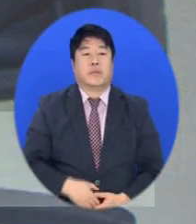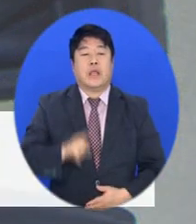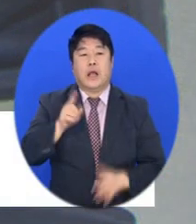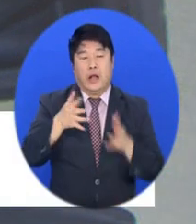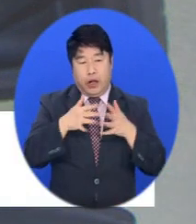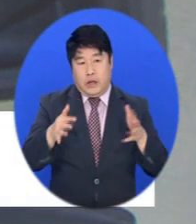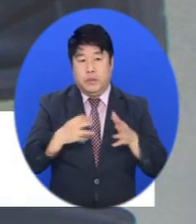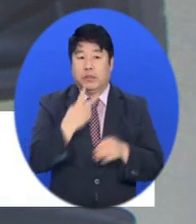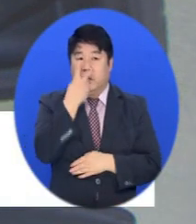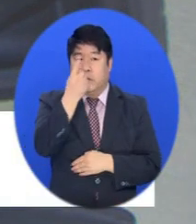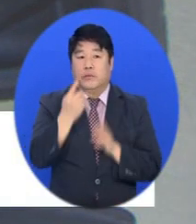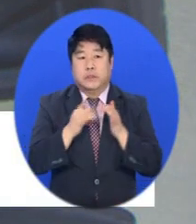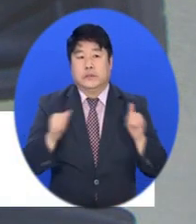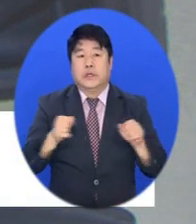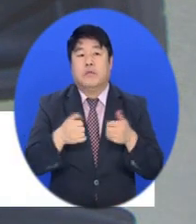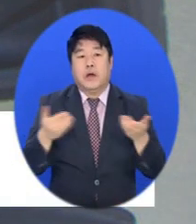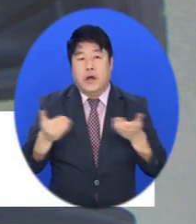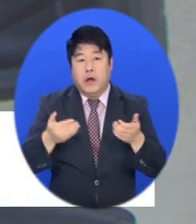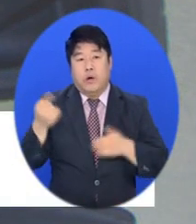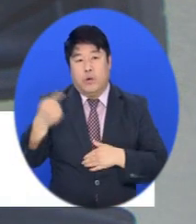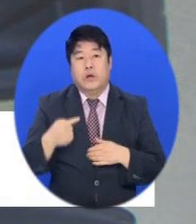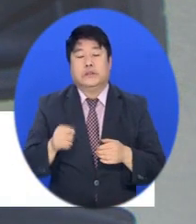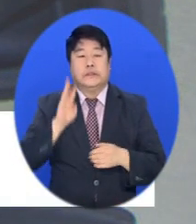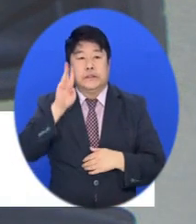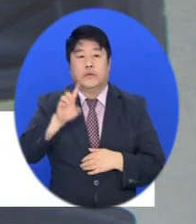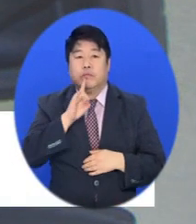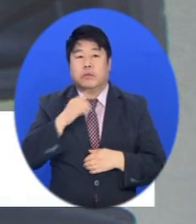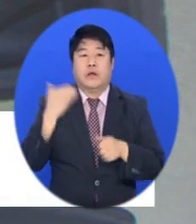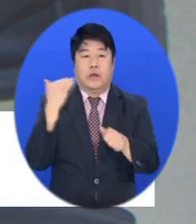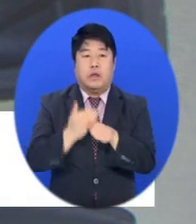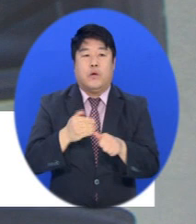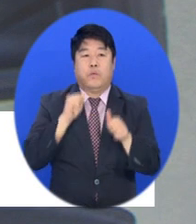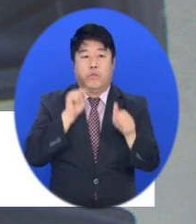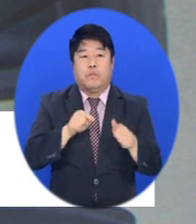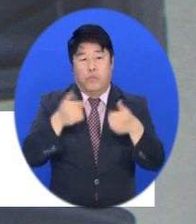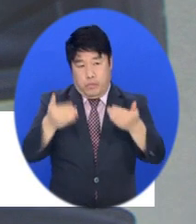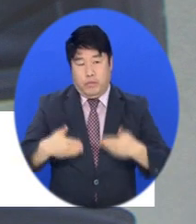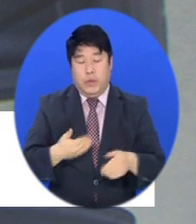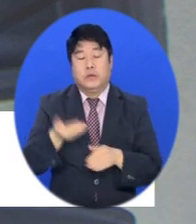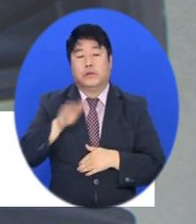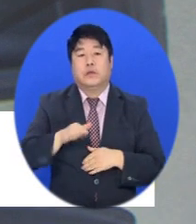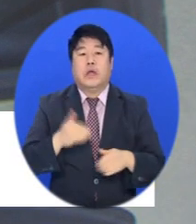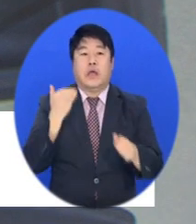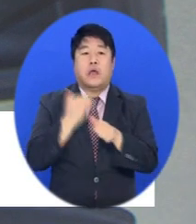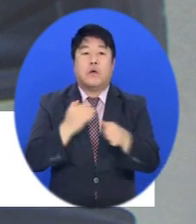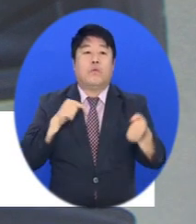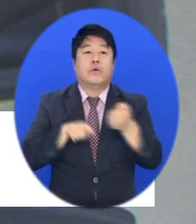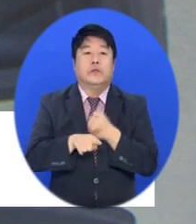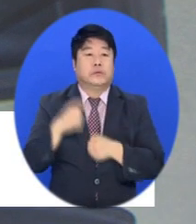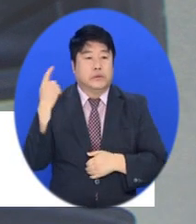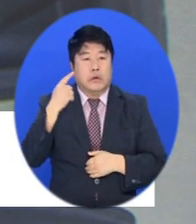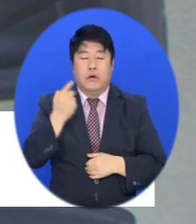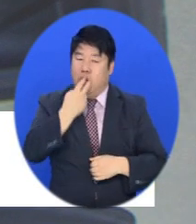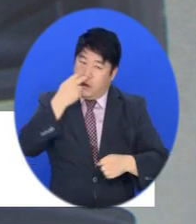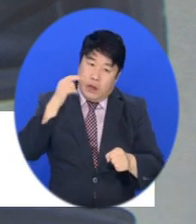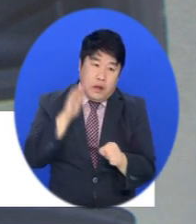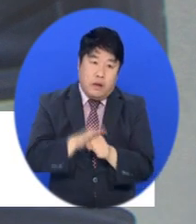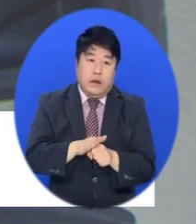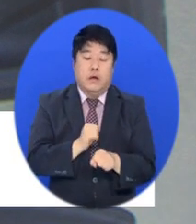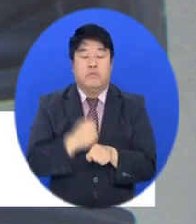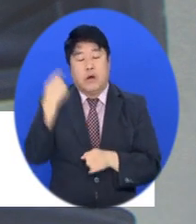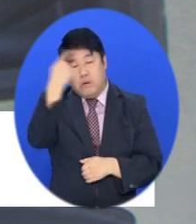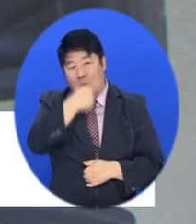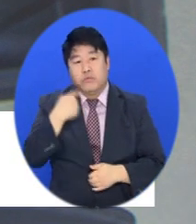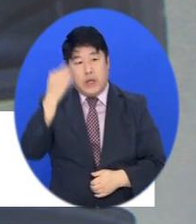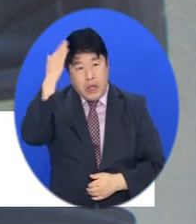한 아파트 경비원이 출근한 지 사흘 만에 해고 통보를 받았습니다. 그런데 해고 사유를 들어보니 기가 막힙니다.